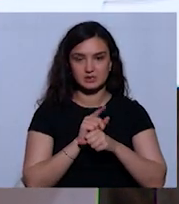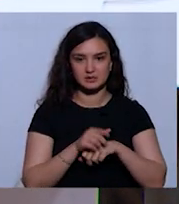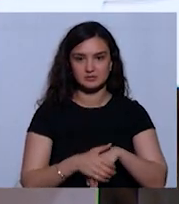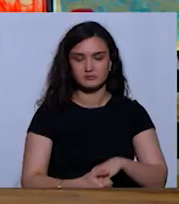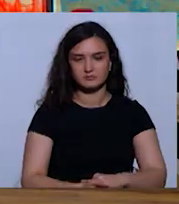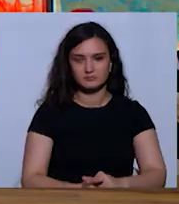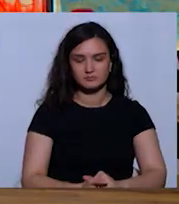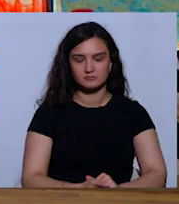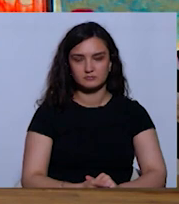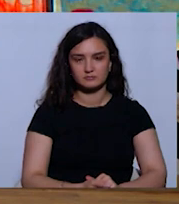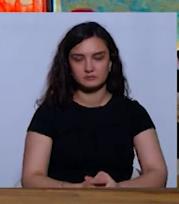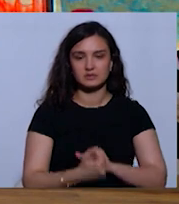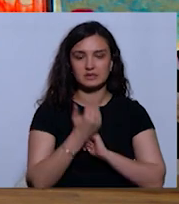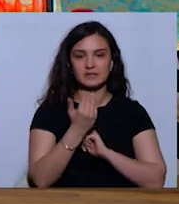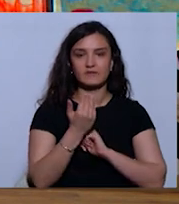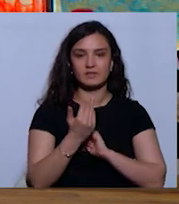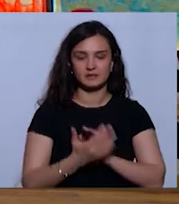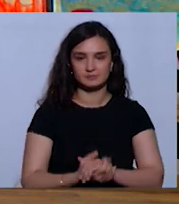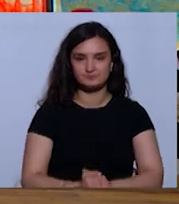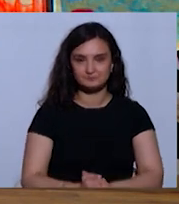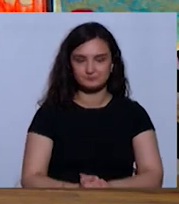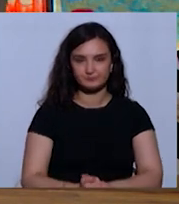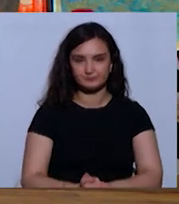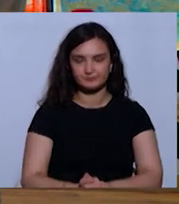აიღეთ თქვენი